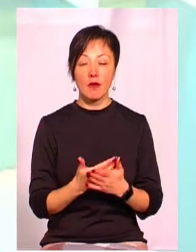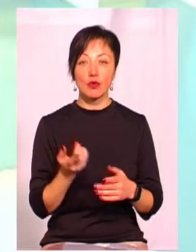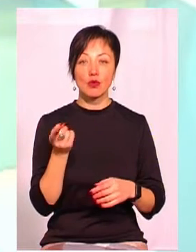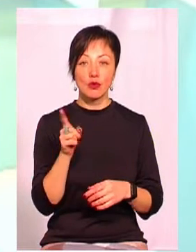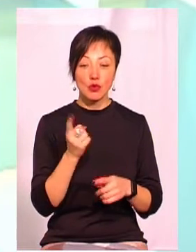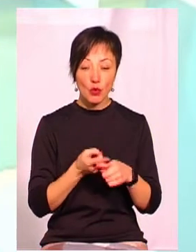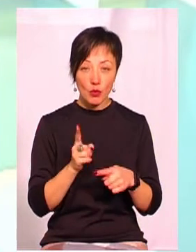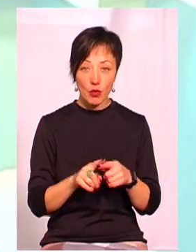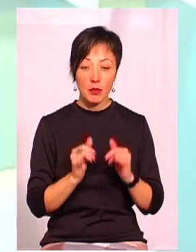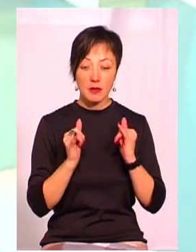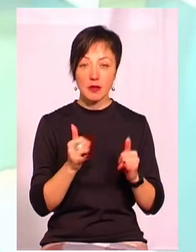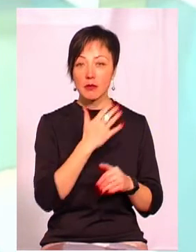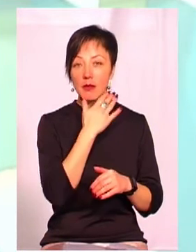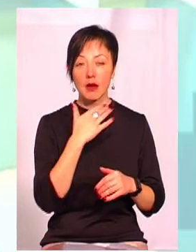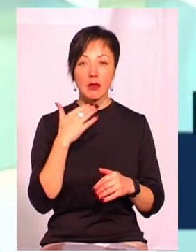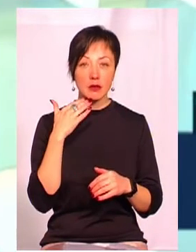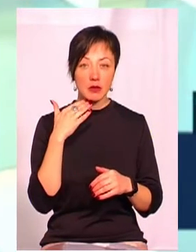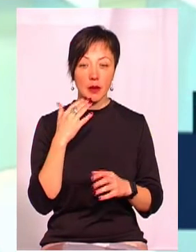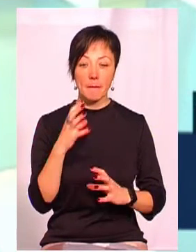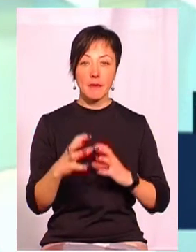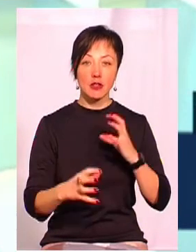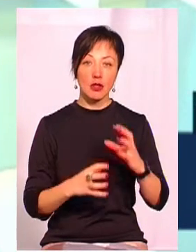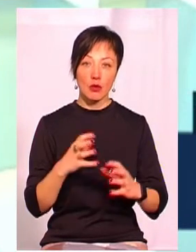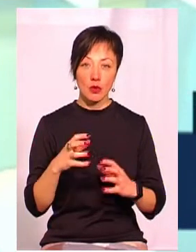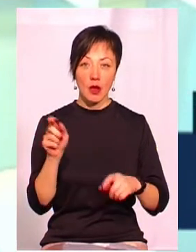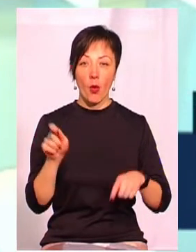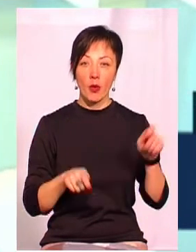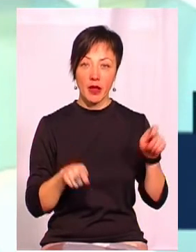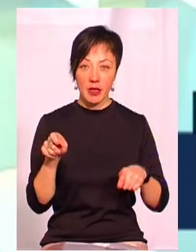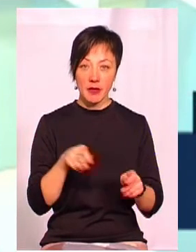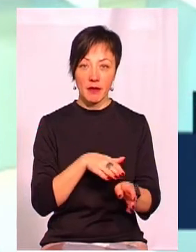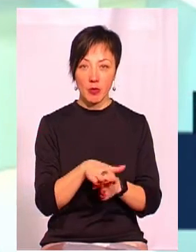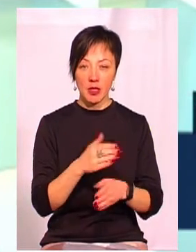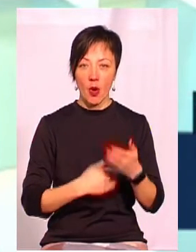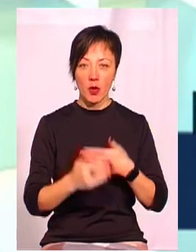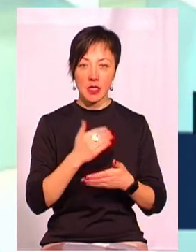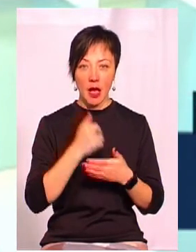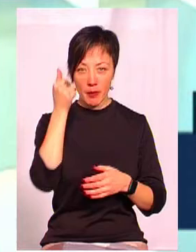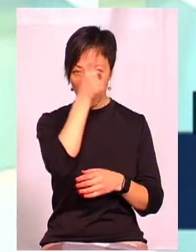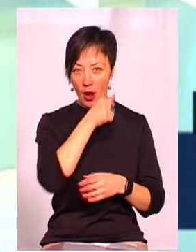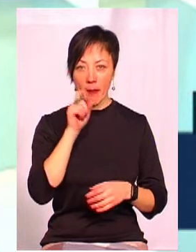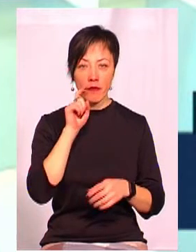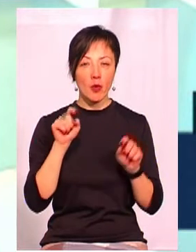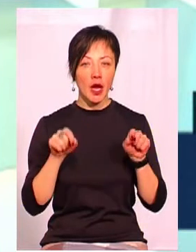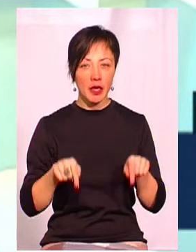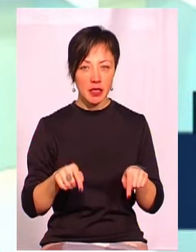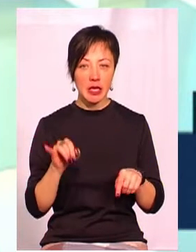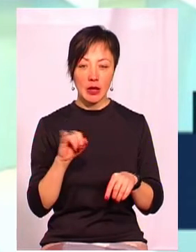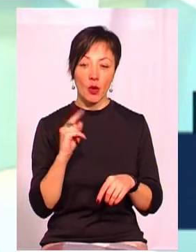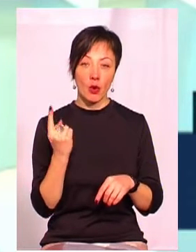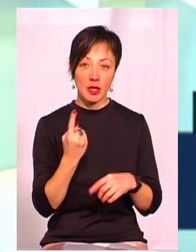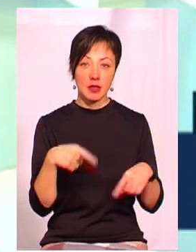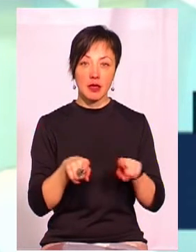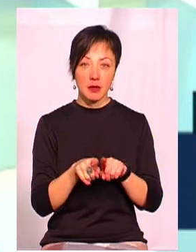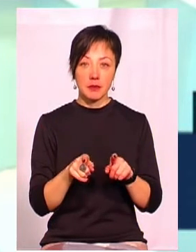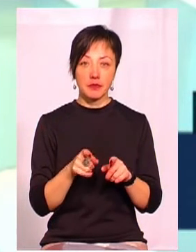цьому присвячено досить чимало міжнародних конгресів, які відбулись останніми роками в Україні. І одним з